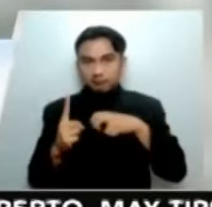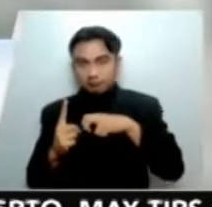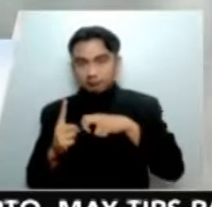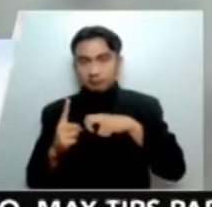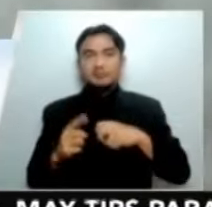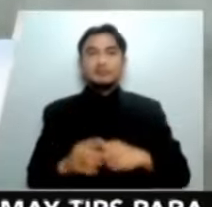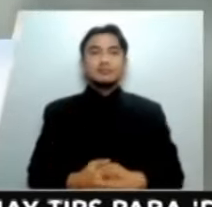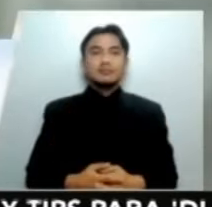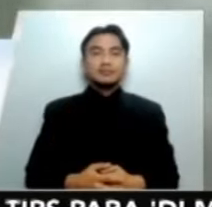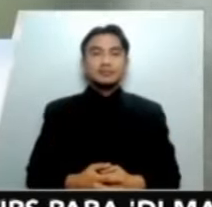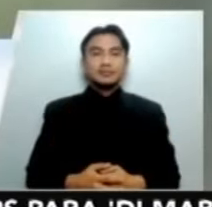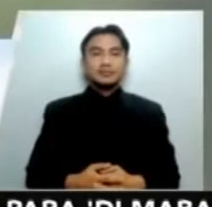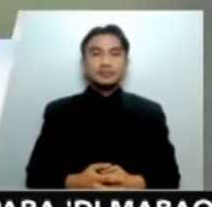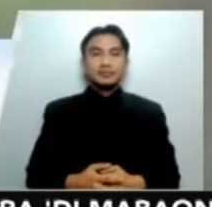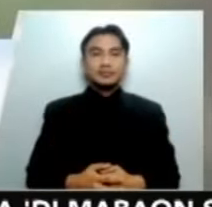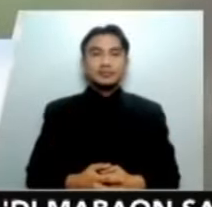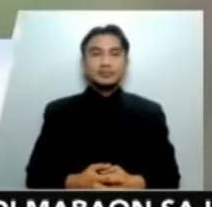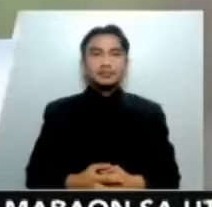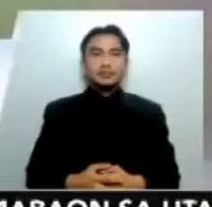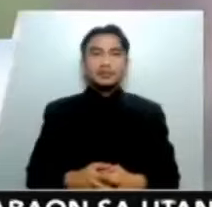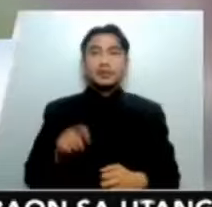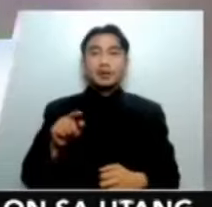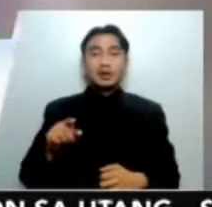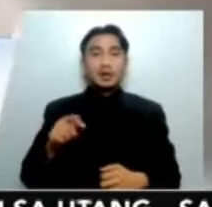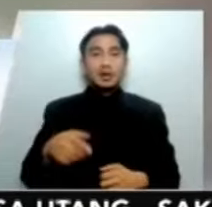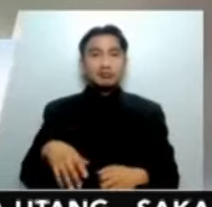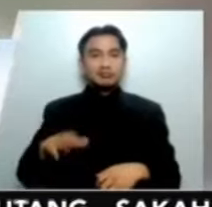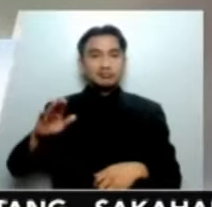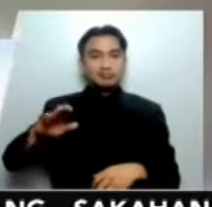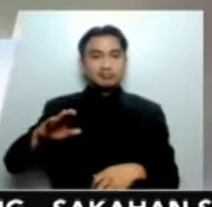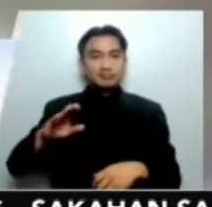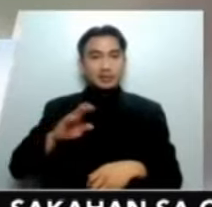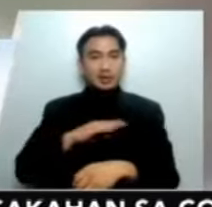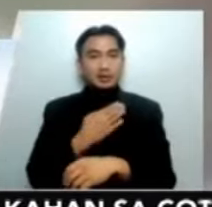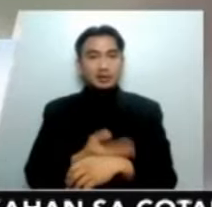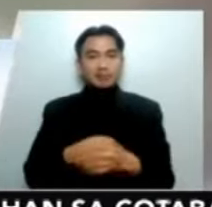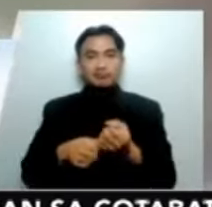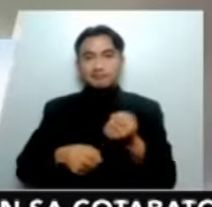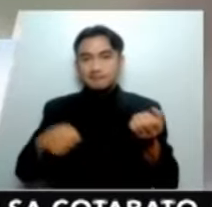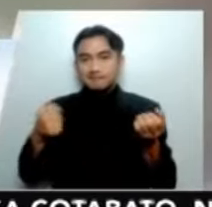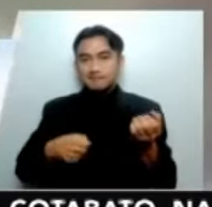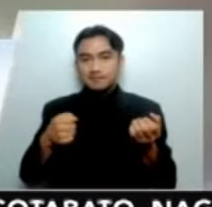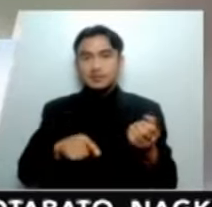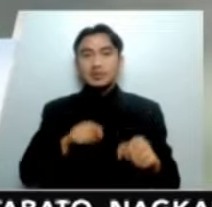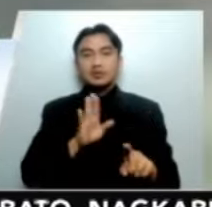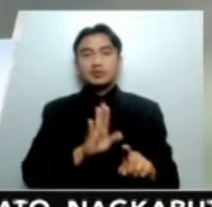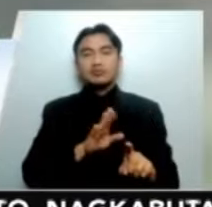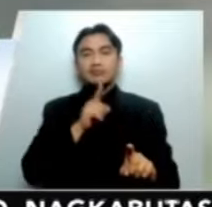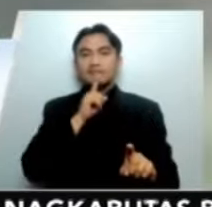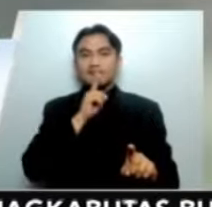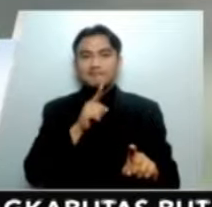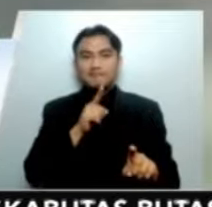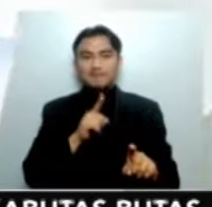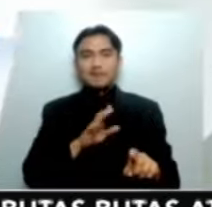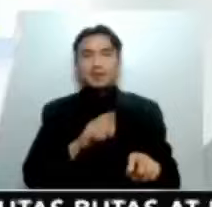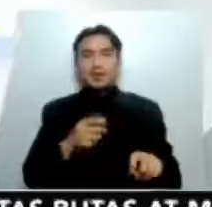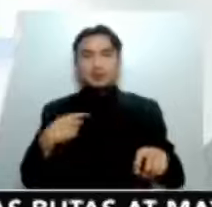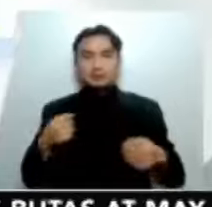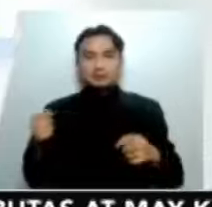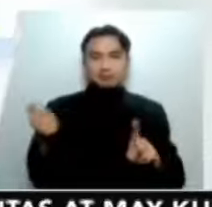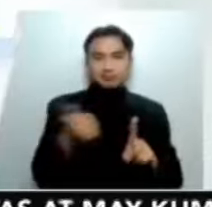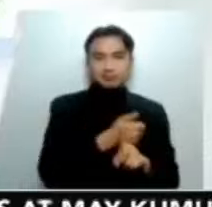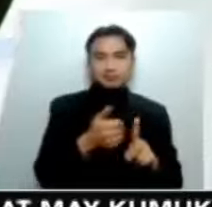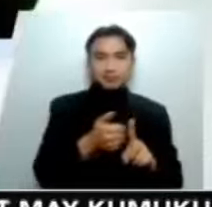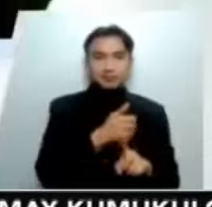Anak daw ng Barangay Tanod ang isa sa mga nanakit sa aso. Isang bata rin ang nagsabing binato ang aso bago ito ng habol